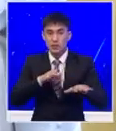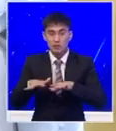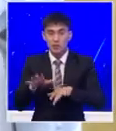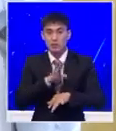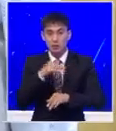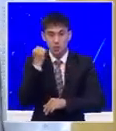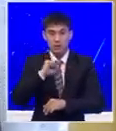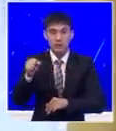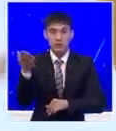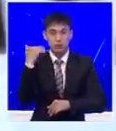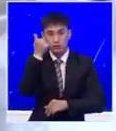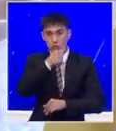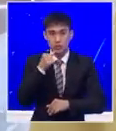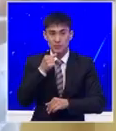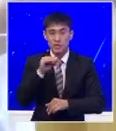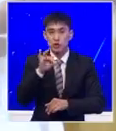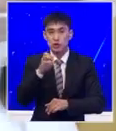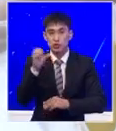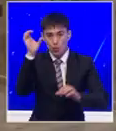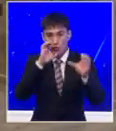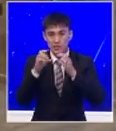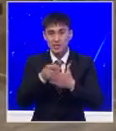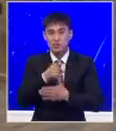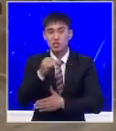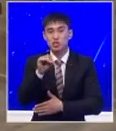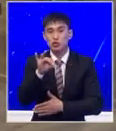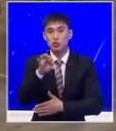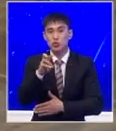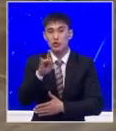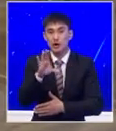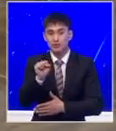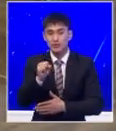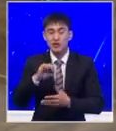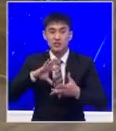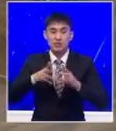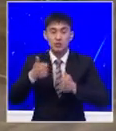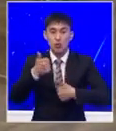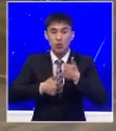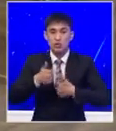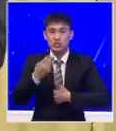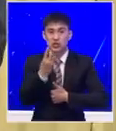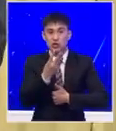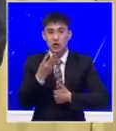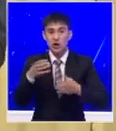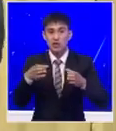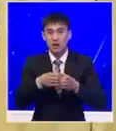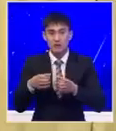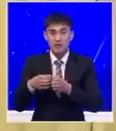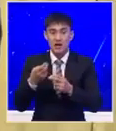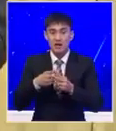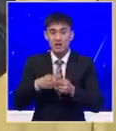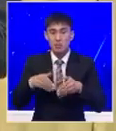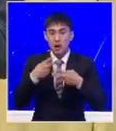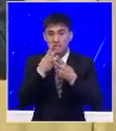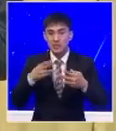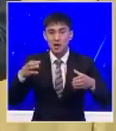стал победитель прошлого года – Жетысусский университет имени Ильяса Жансугурова. В целом конкурс состоит из 4 этапов. Это